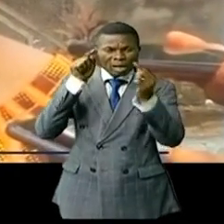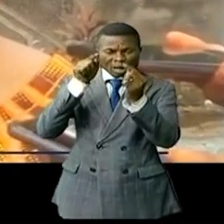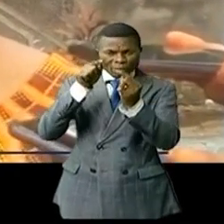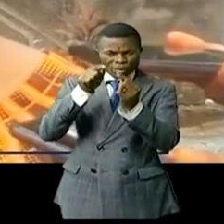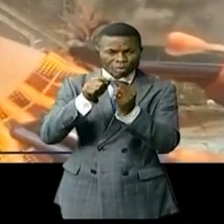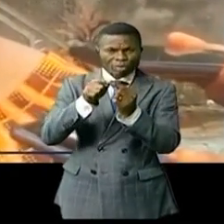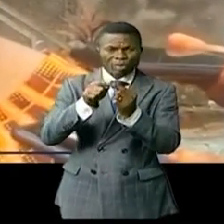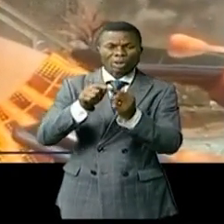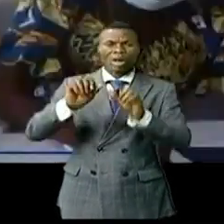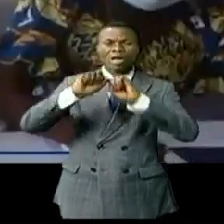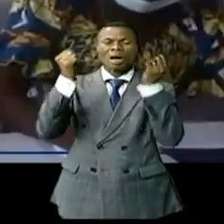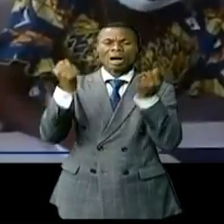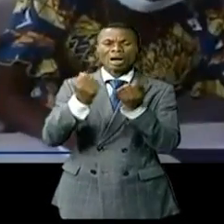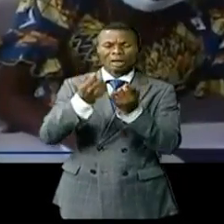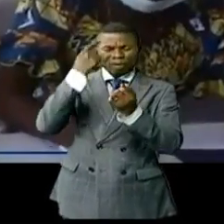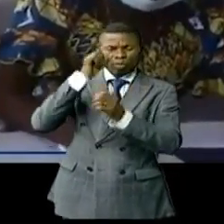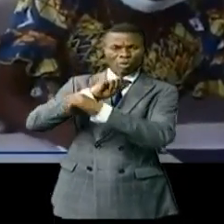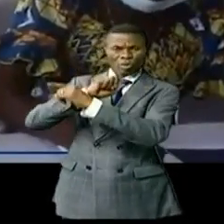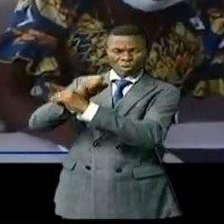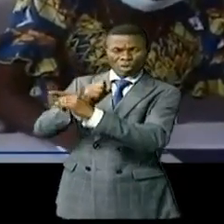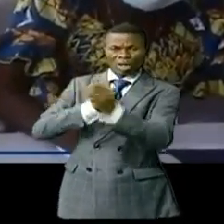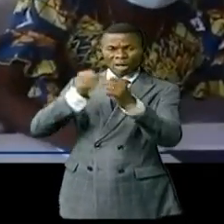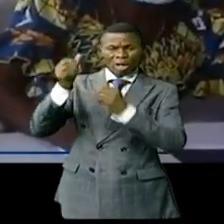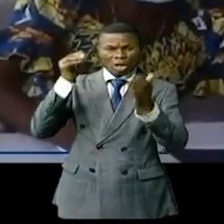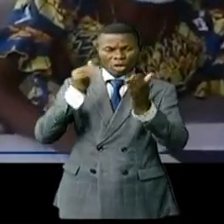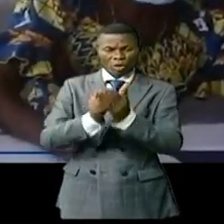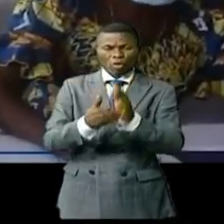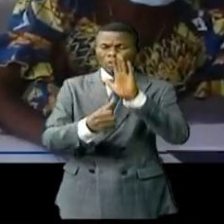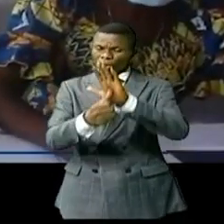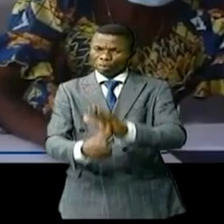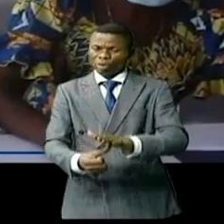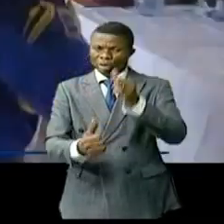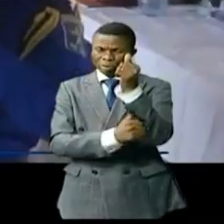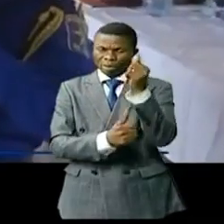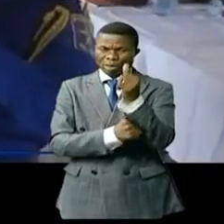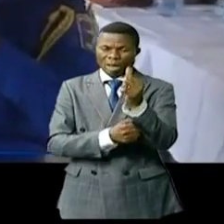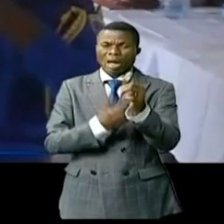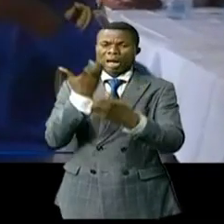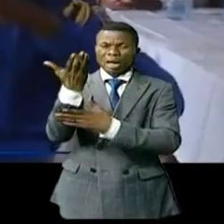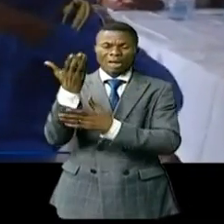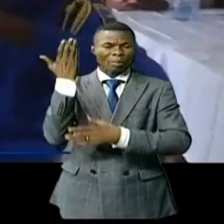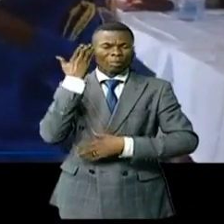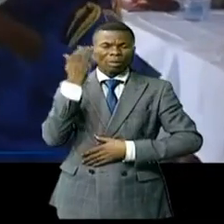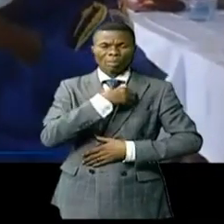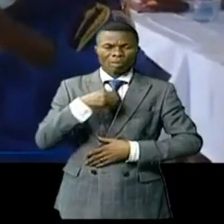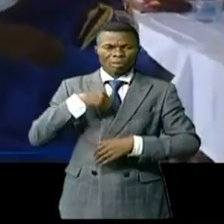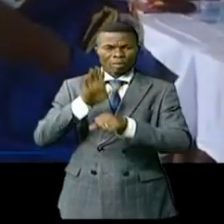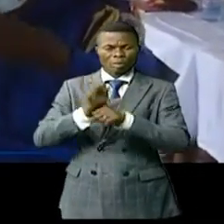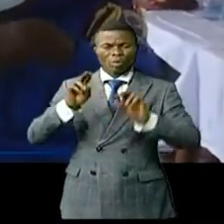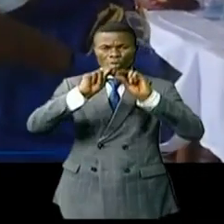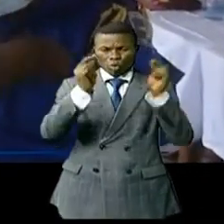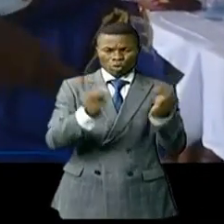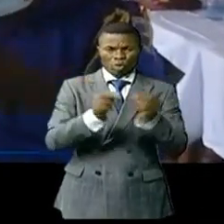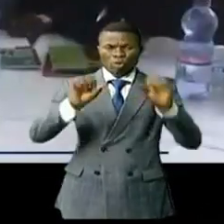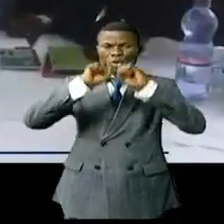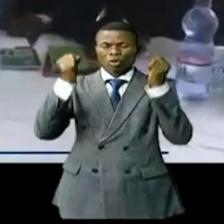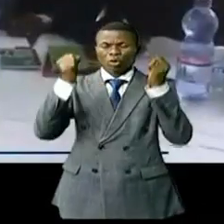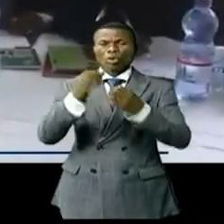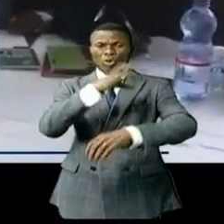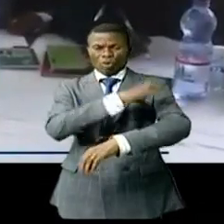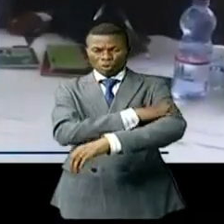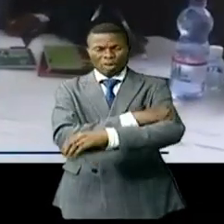de l'Agence pour la prévention et la lutte contre la traite des personnes avant d'interpeller les parents et différentes structures de la société civile à